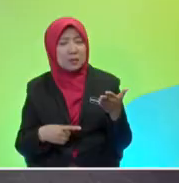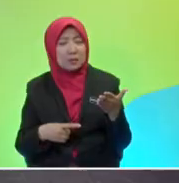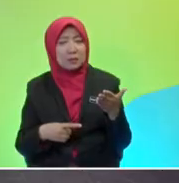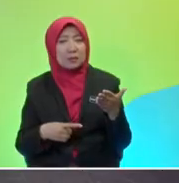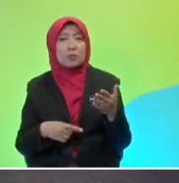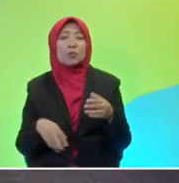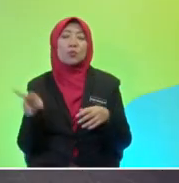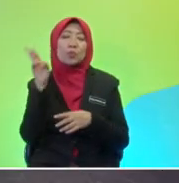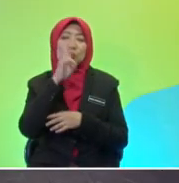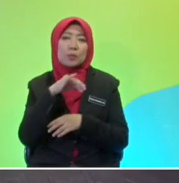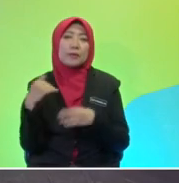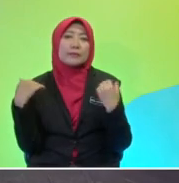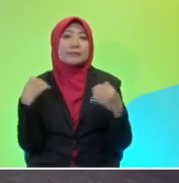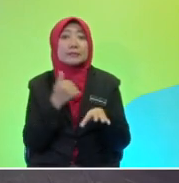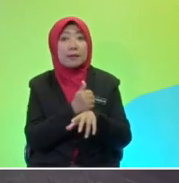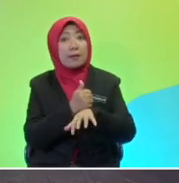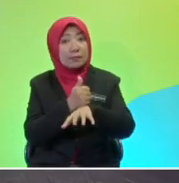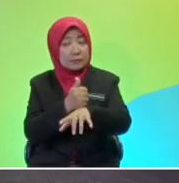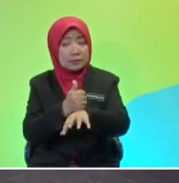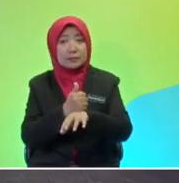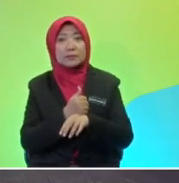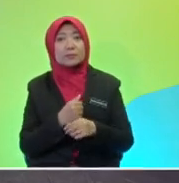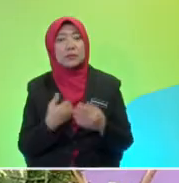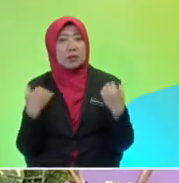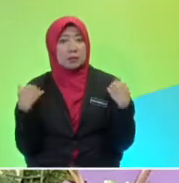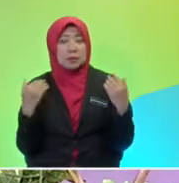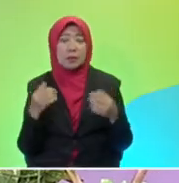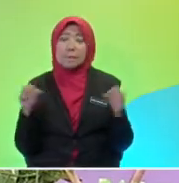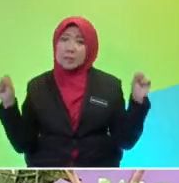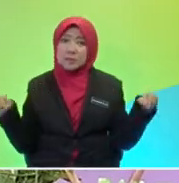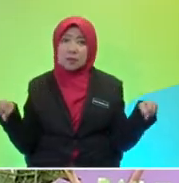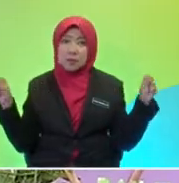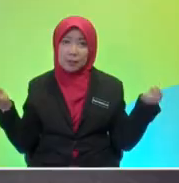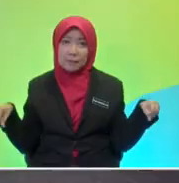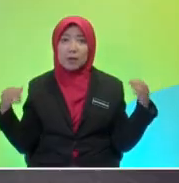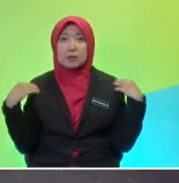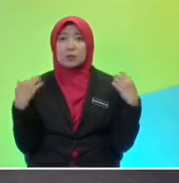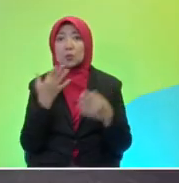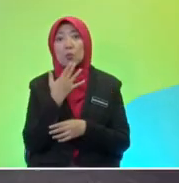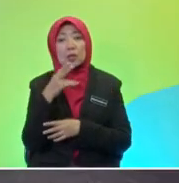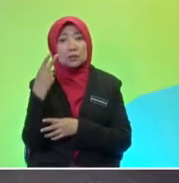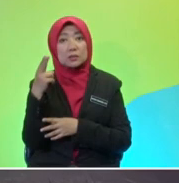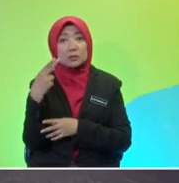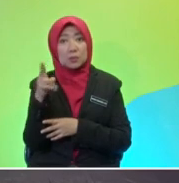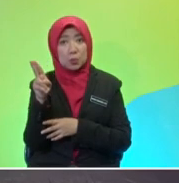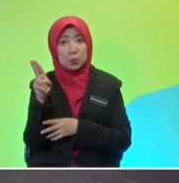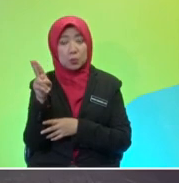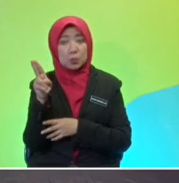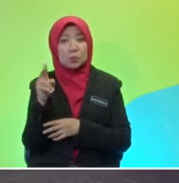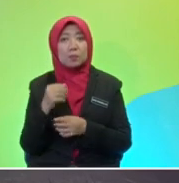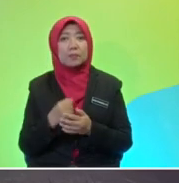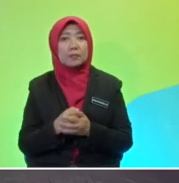ada serangga ada serangga yang bersayap ada yang warna hijau ada yang